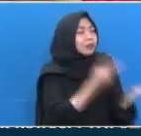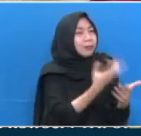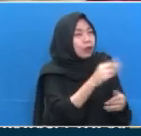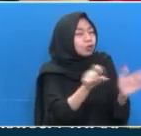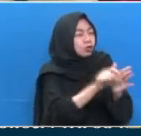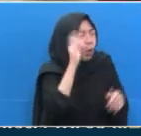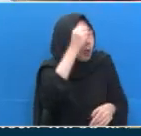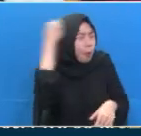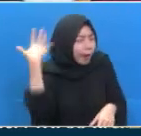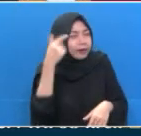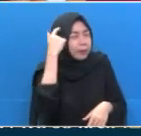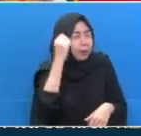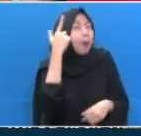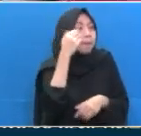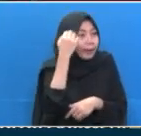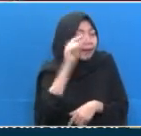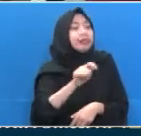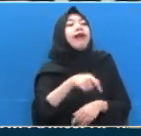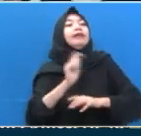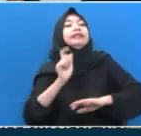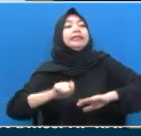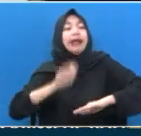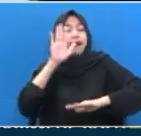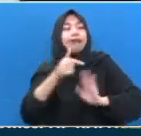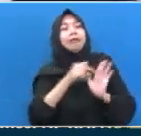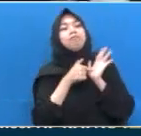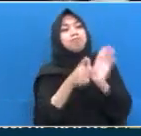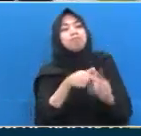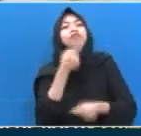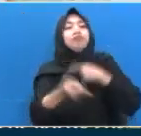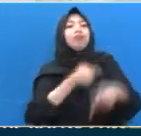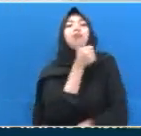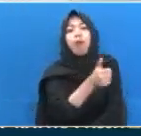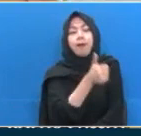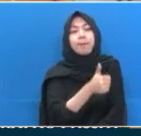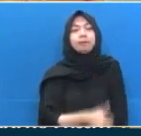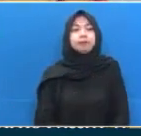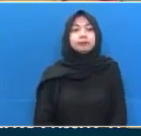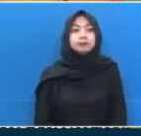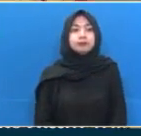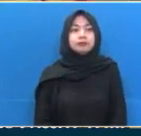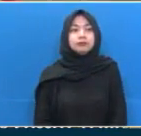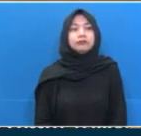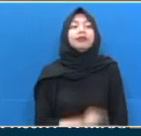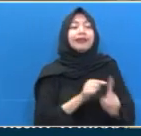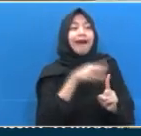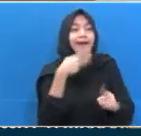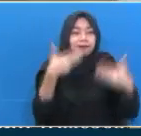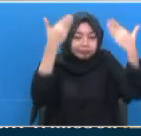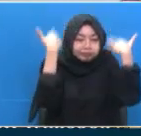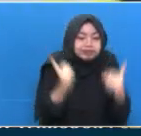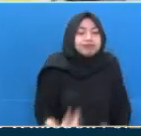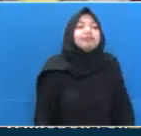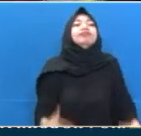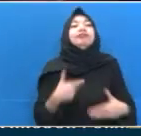ya tadi juga saya sempat berbicara pagi dengan mas Richard bahwa memang secara lahir batin gitu ya